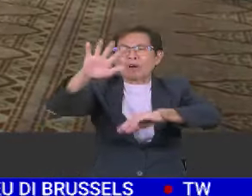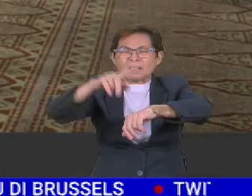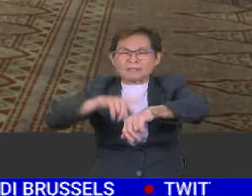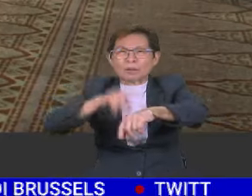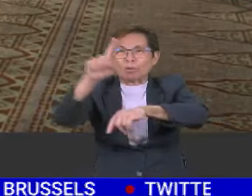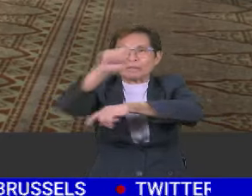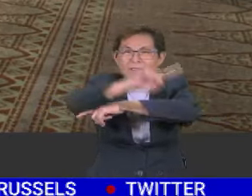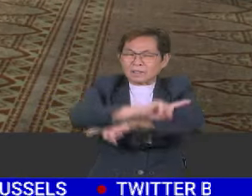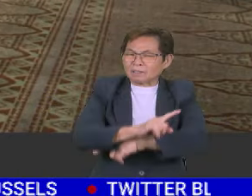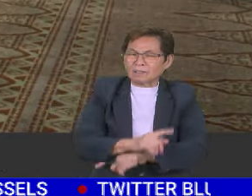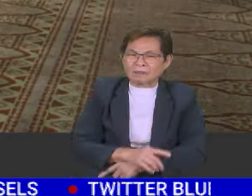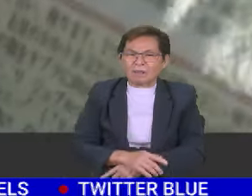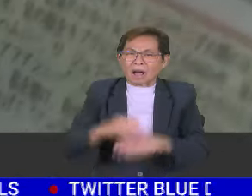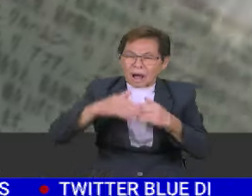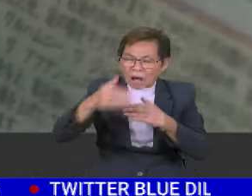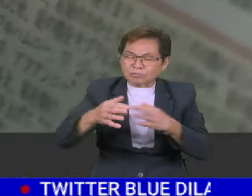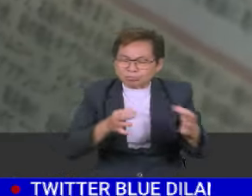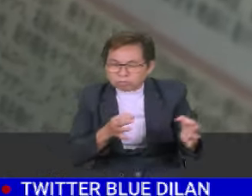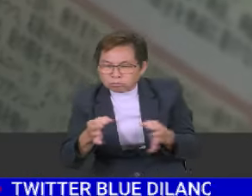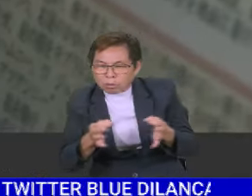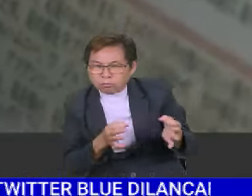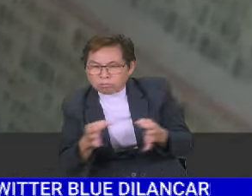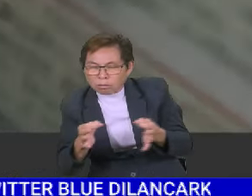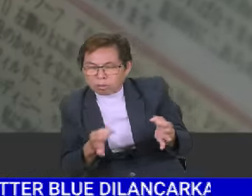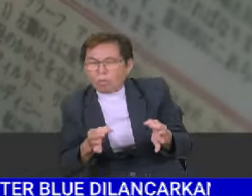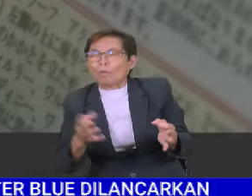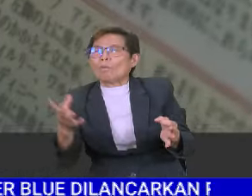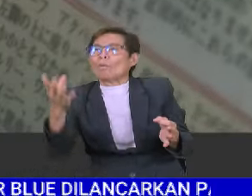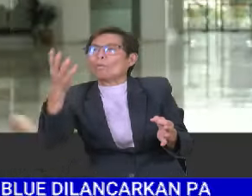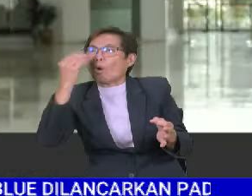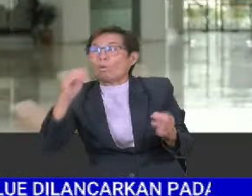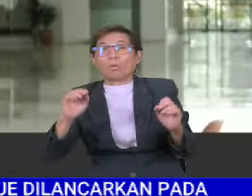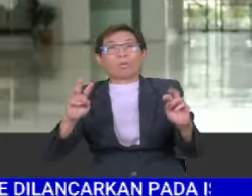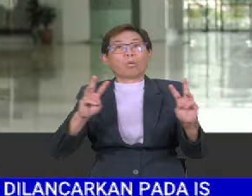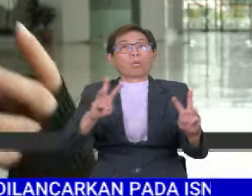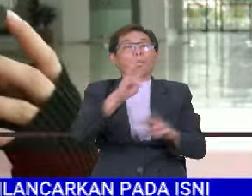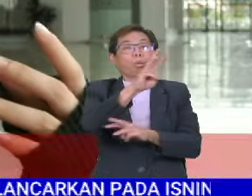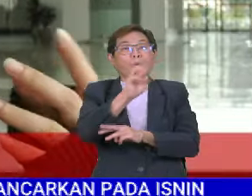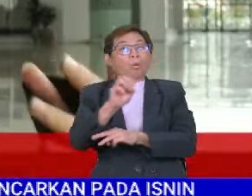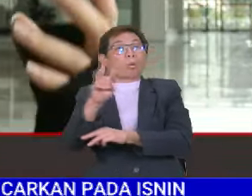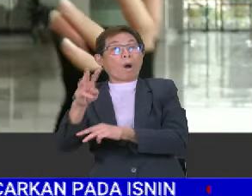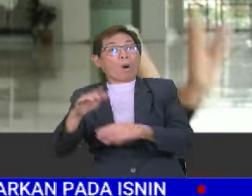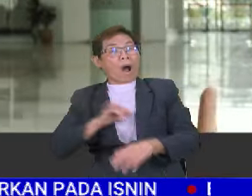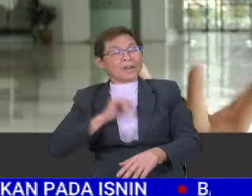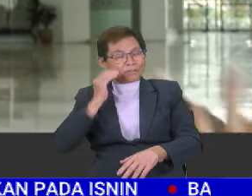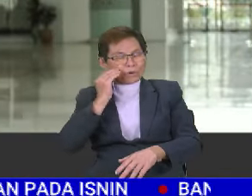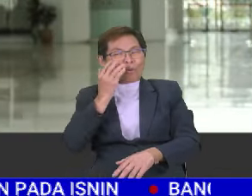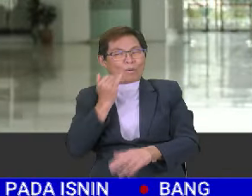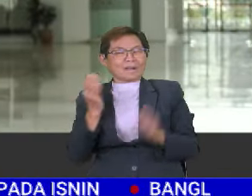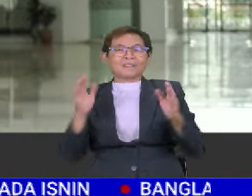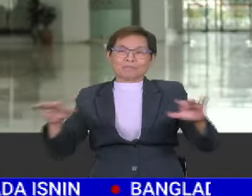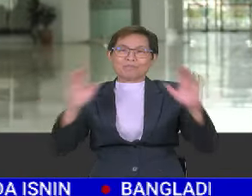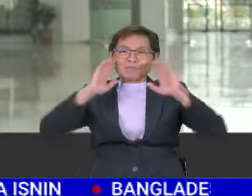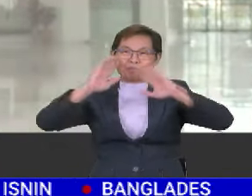day. Yeah, so after he explained all the things for me, I think wow, that's I know why they do like